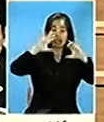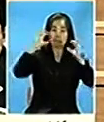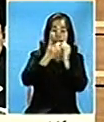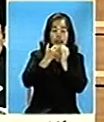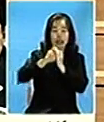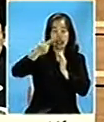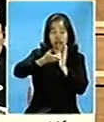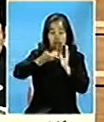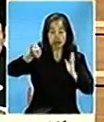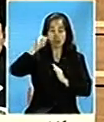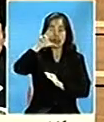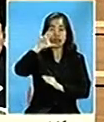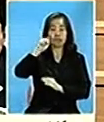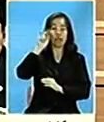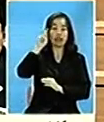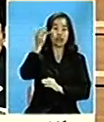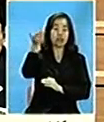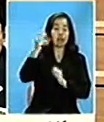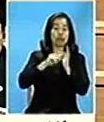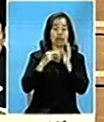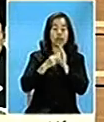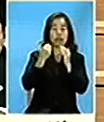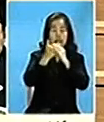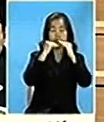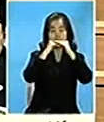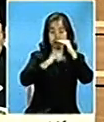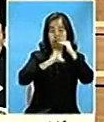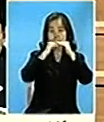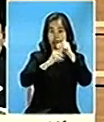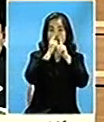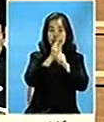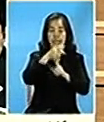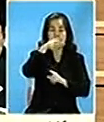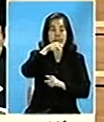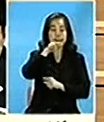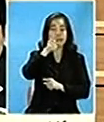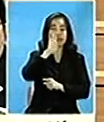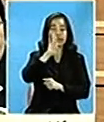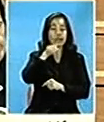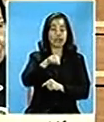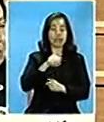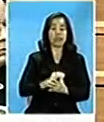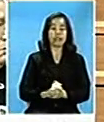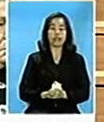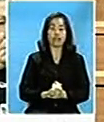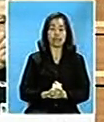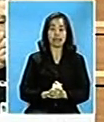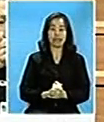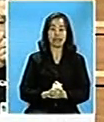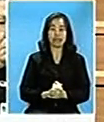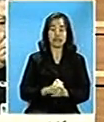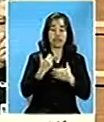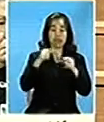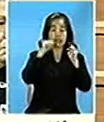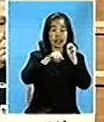พียง 300,000 ล้านบาทก็ถือว่าอยู่ในกรอบตามพระราชบัญญัติตามมาตรา9ทวีและมาตร